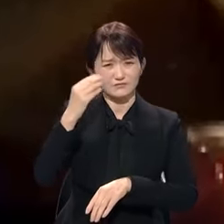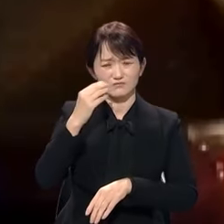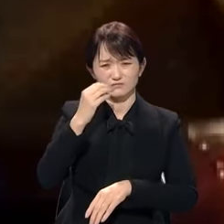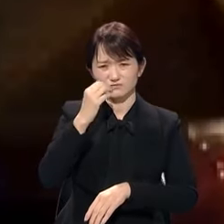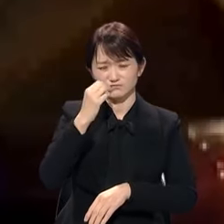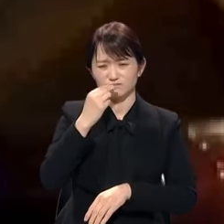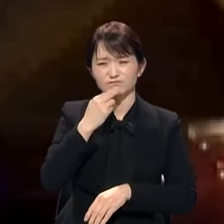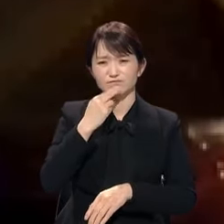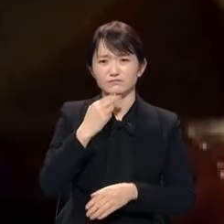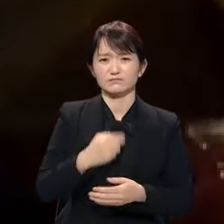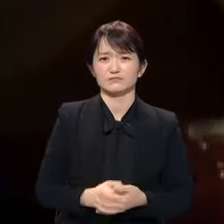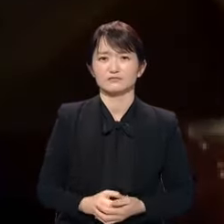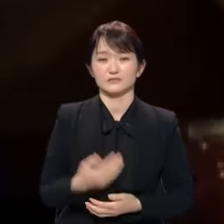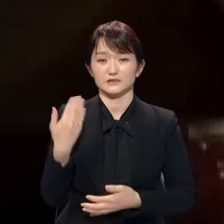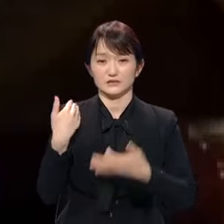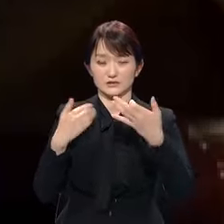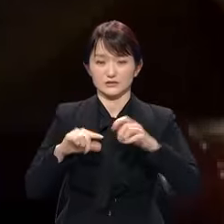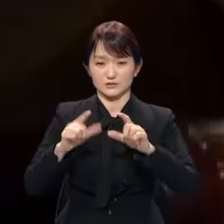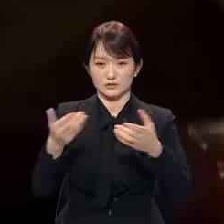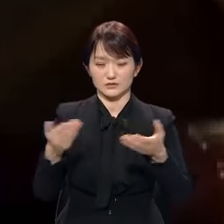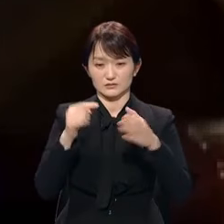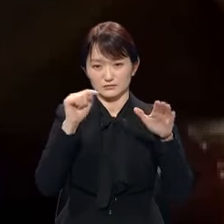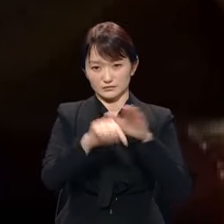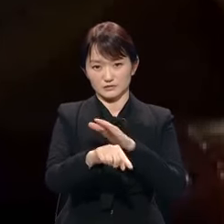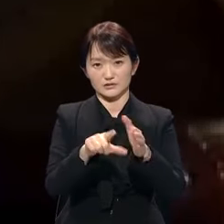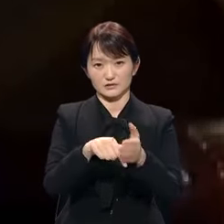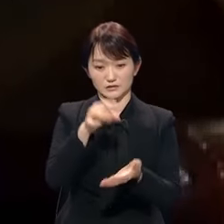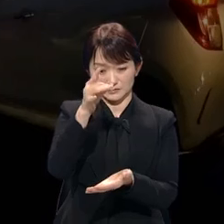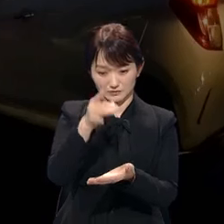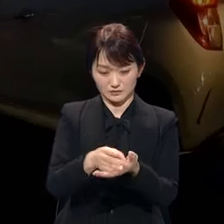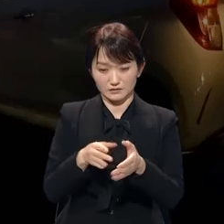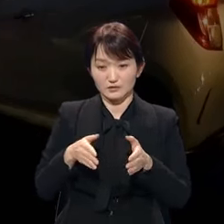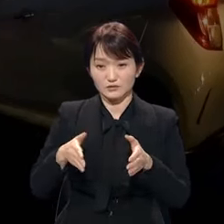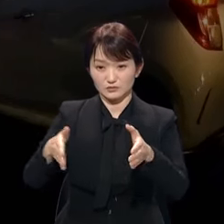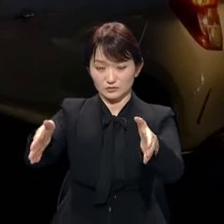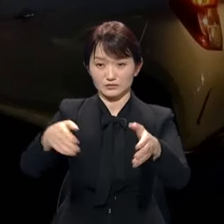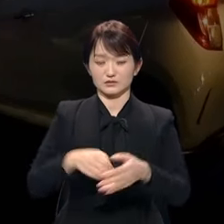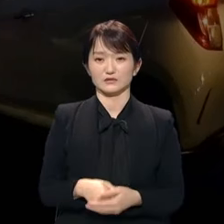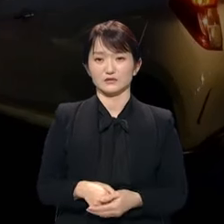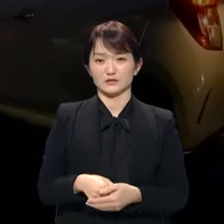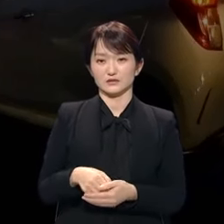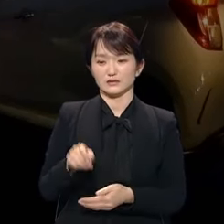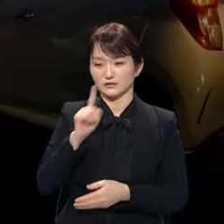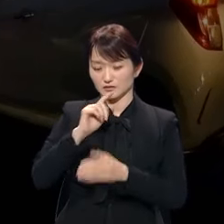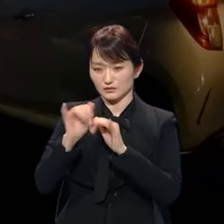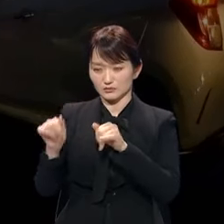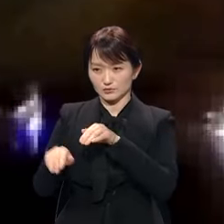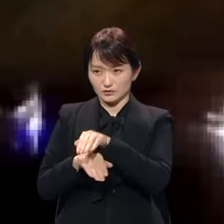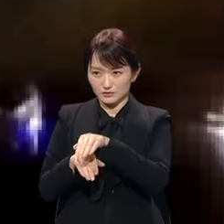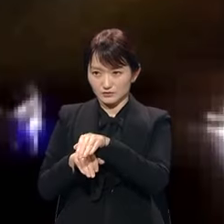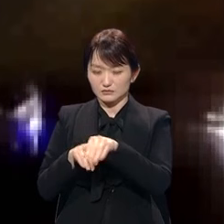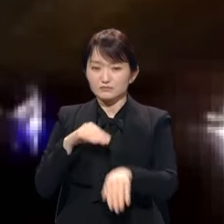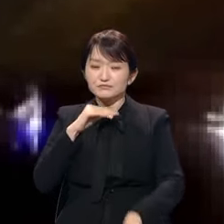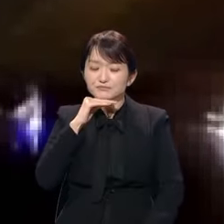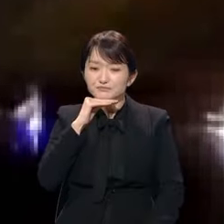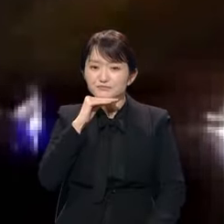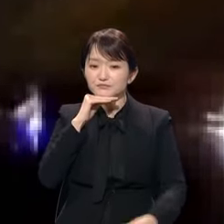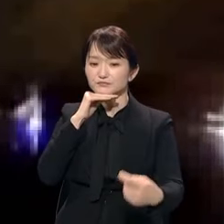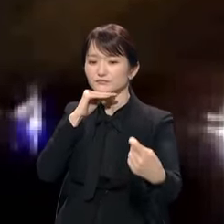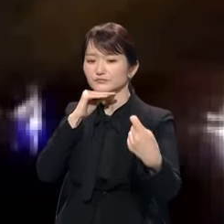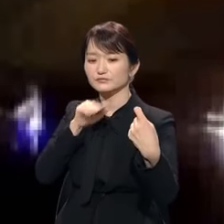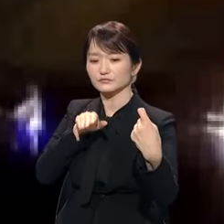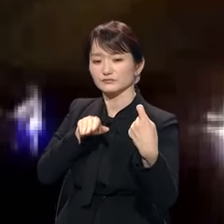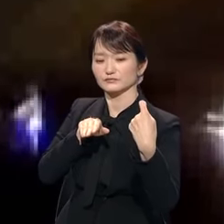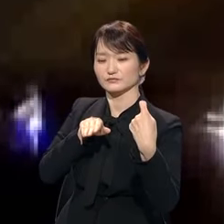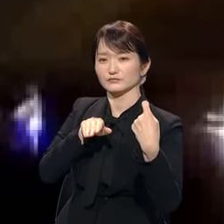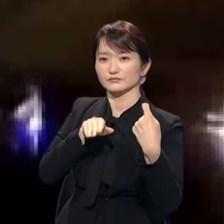지난 19일 출근 시간대고요. 천안의 한 도로입니다. 제보자 차량은 신호 대기 중이었고 그 택시 역시도 반대쪽 좌회전